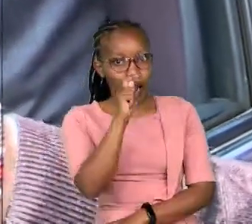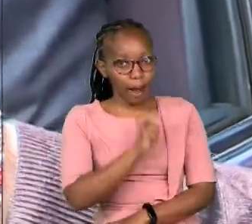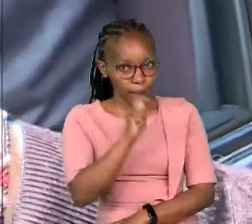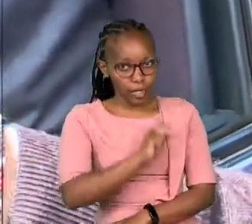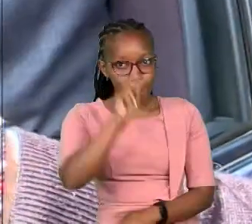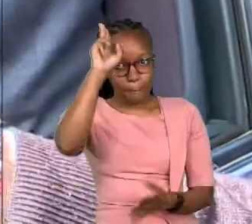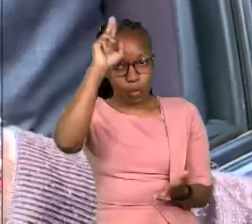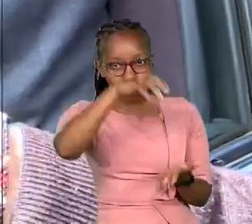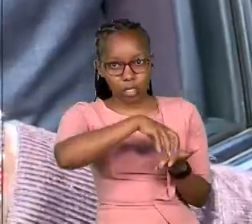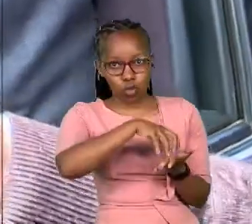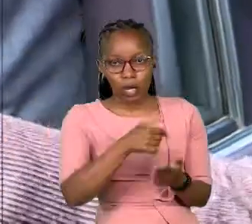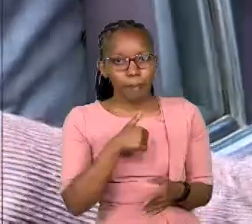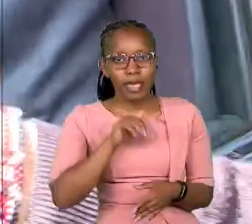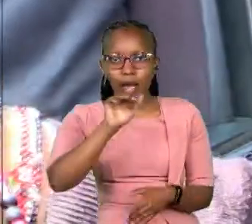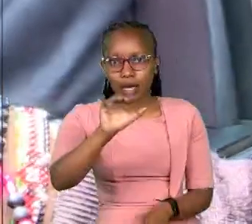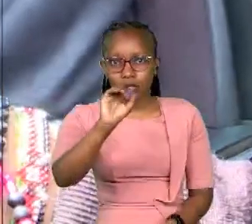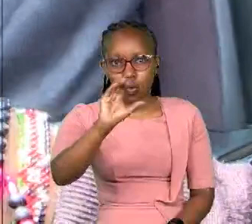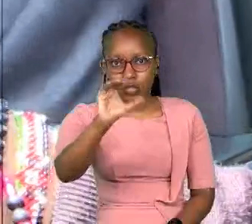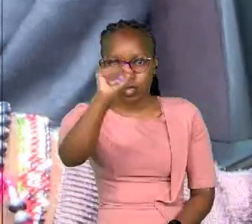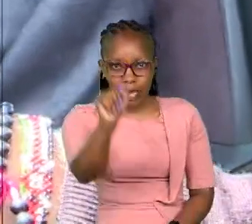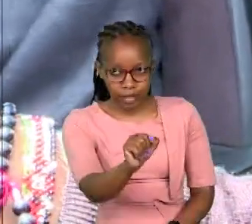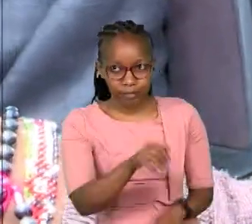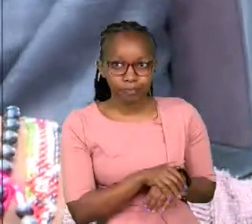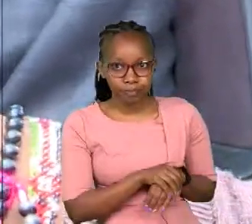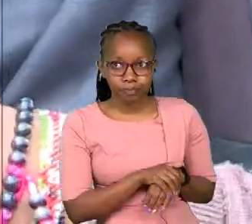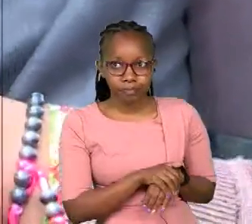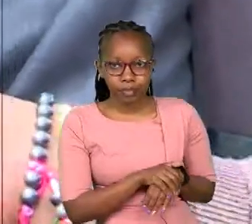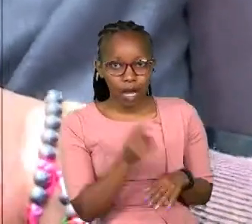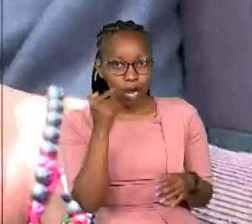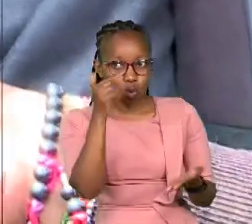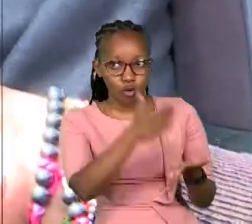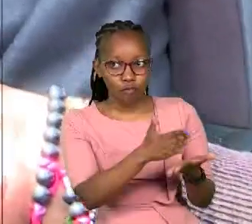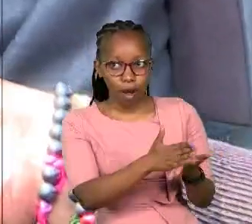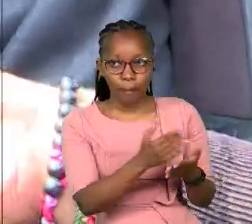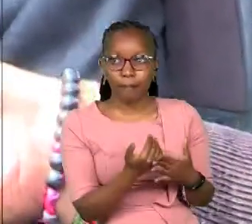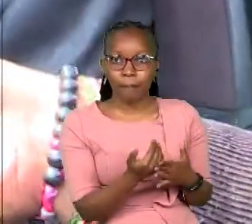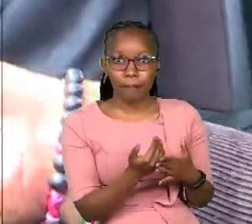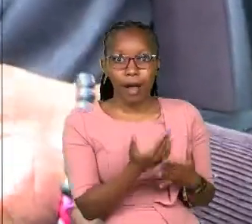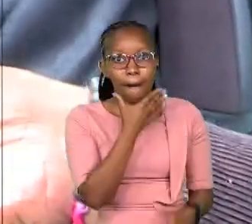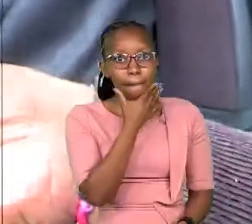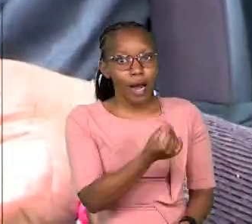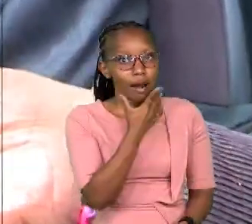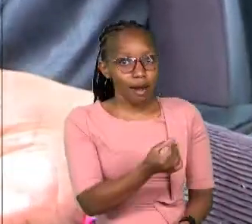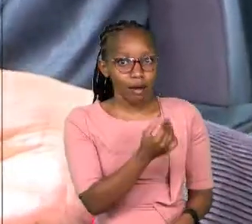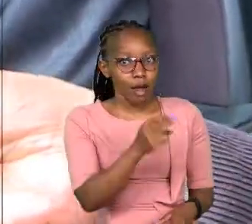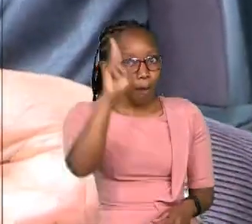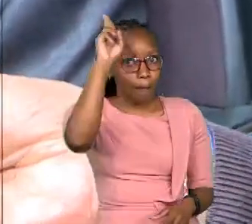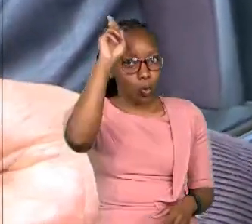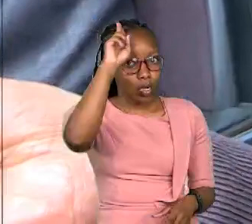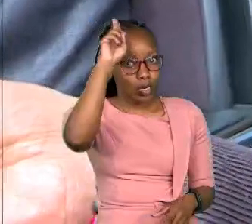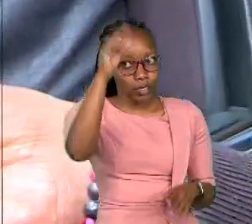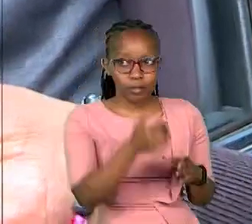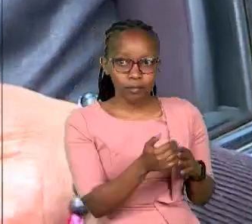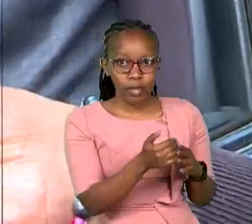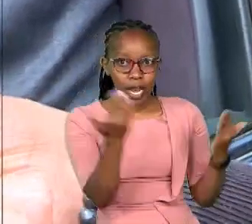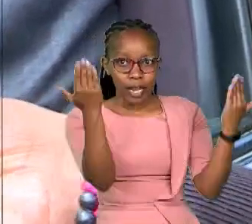Hata nikauliza mpaka OCS akaniambia ni jamaa alitoka duji usiku akaacha wenzake katika hapo